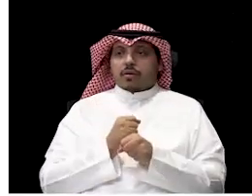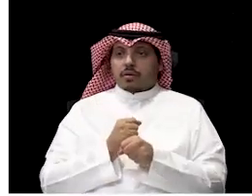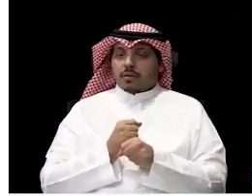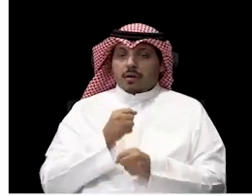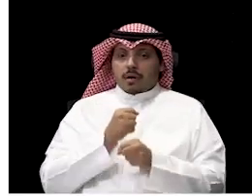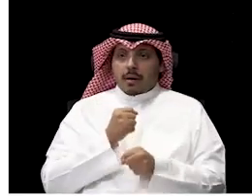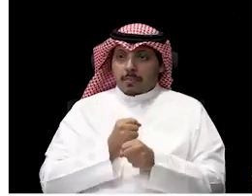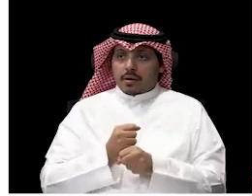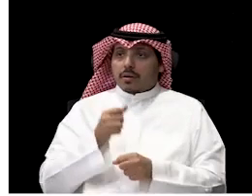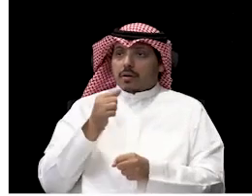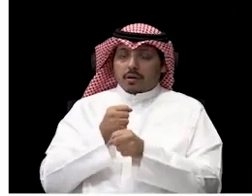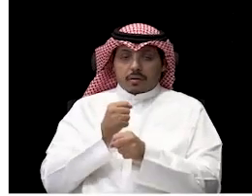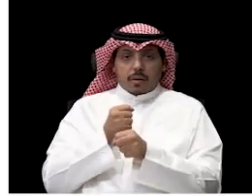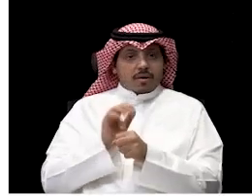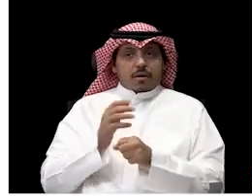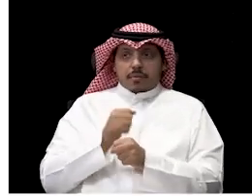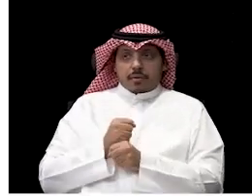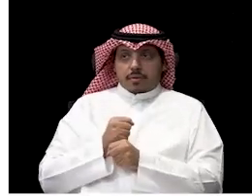فرصة مناسبة له،